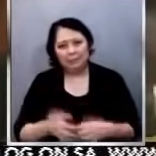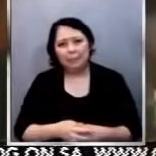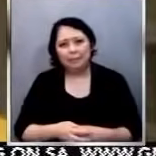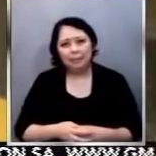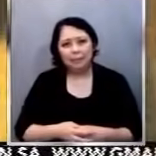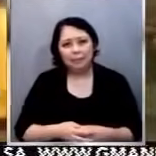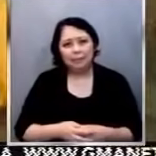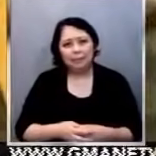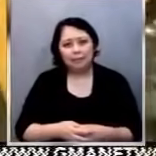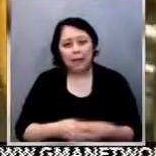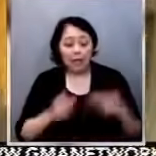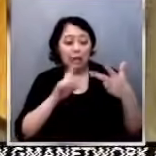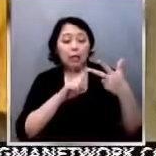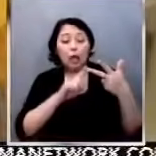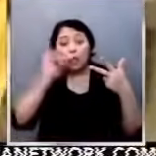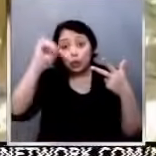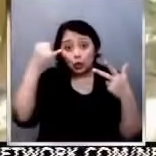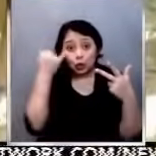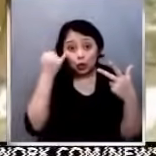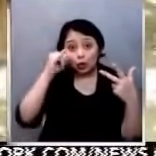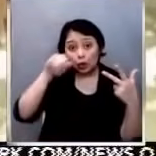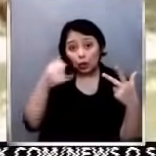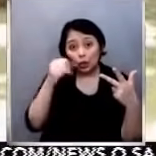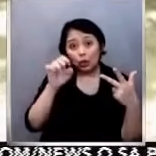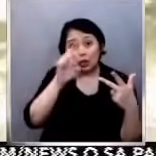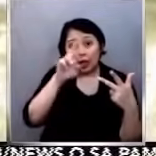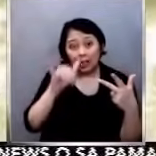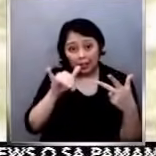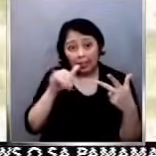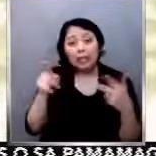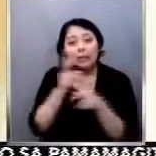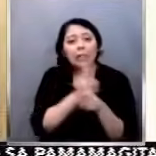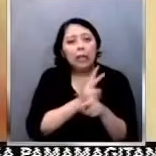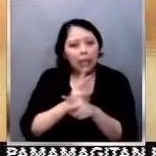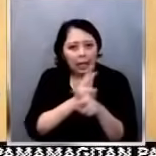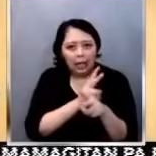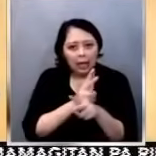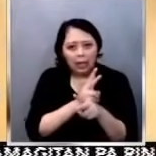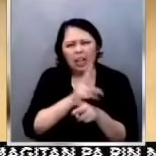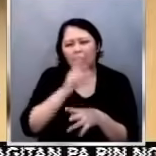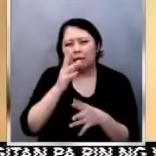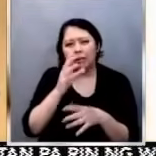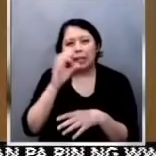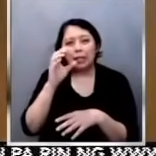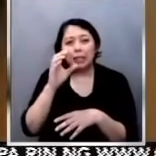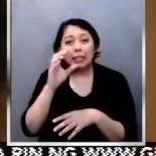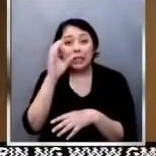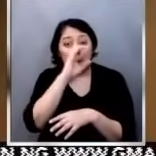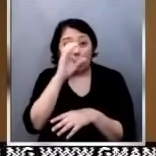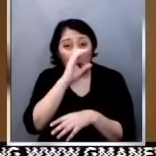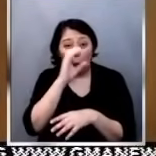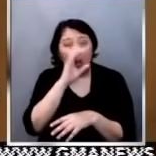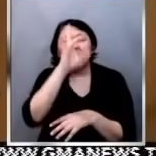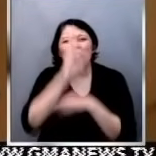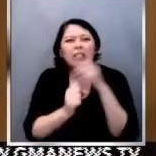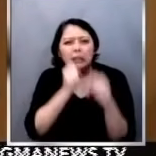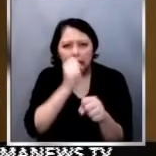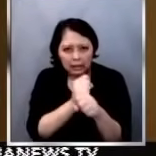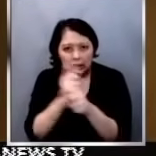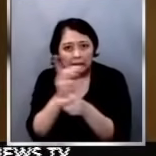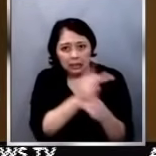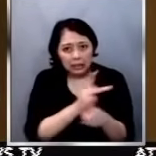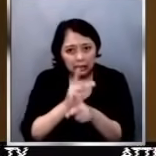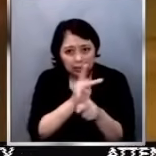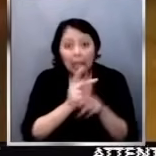ni Mang Jerry na 7 taon nang nag-aalaga sa kanyang mga anak sa Naga City, Cebu. Dahil may mga kapansana ng 4 sa 7 niyang mga